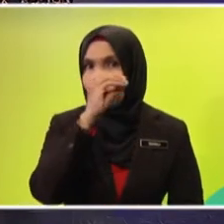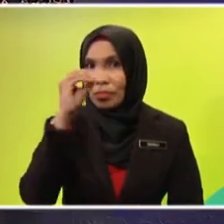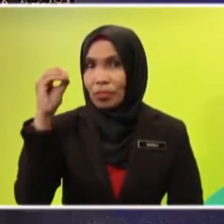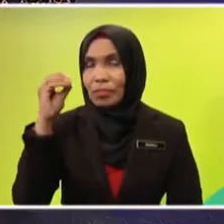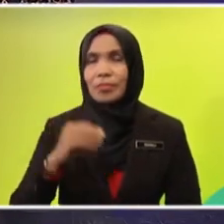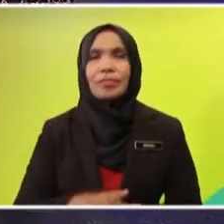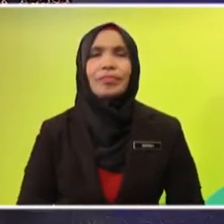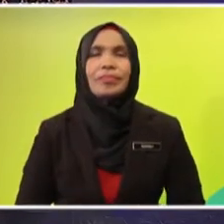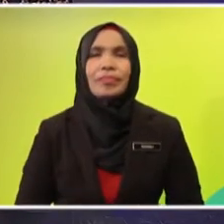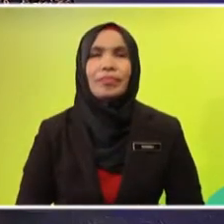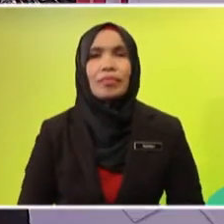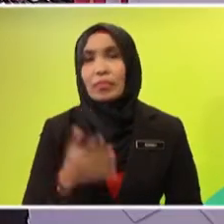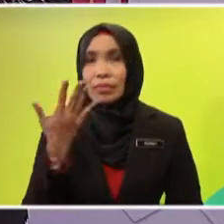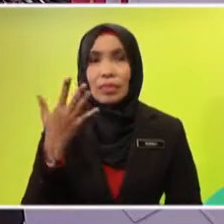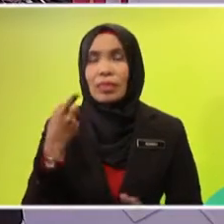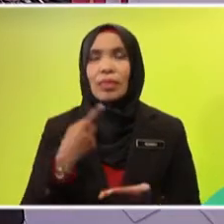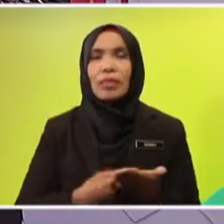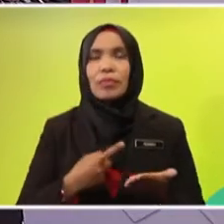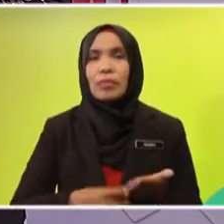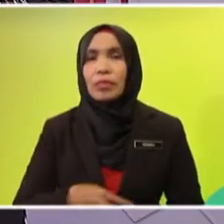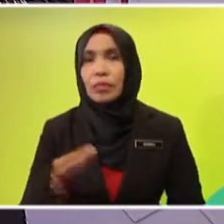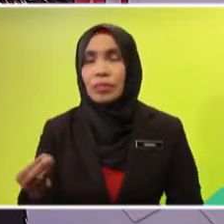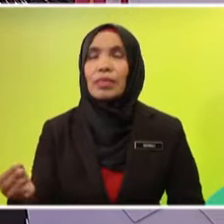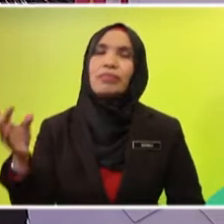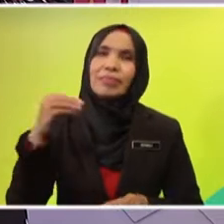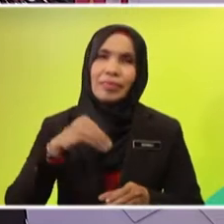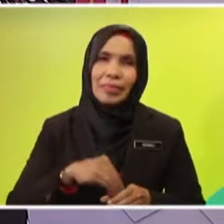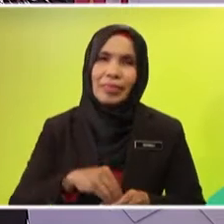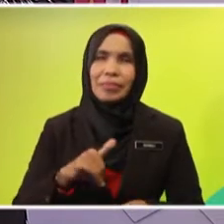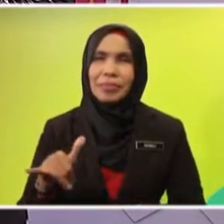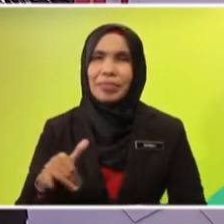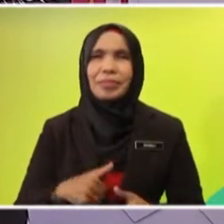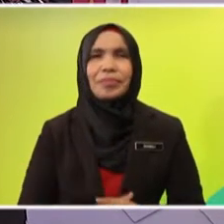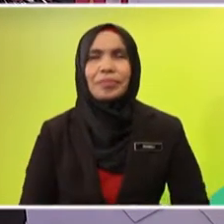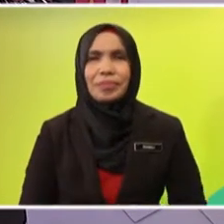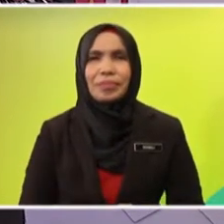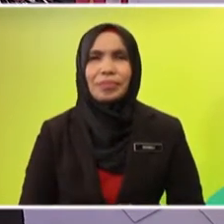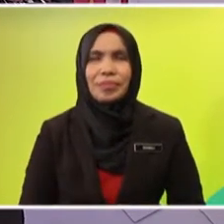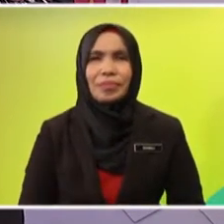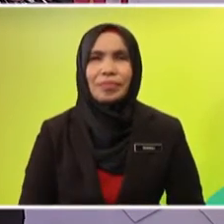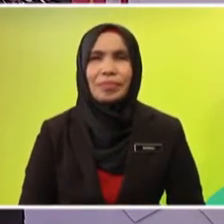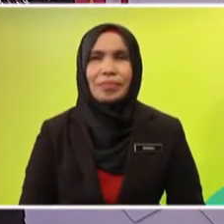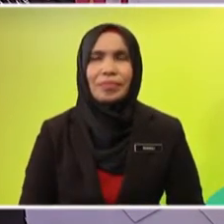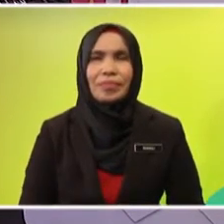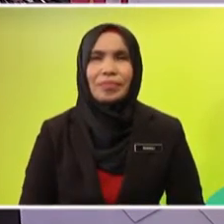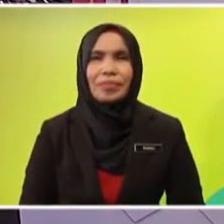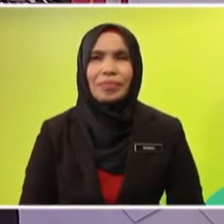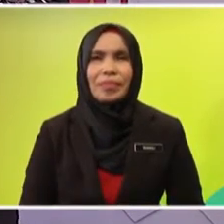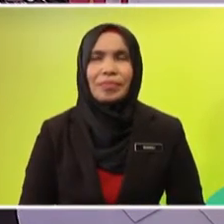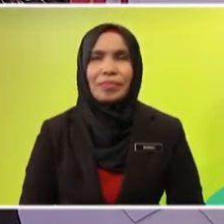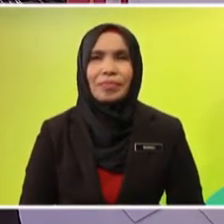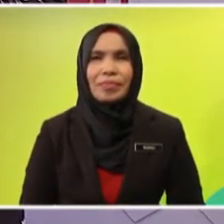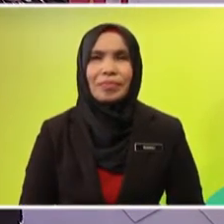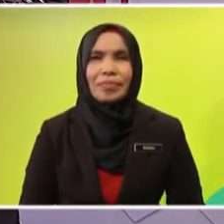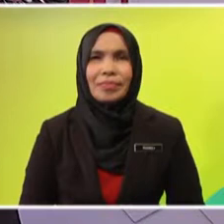Simpati ada apa-apa objek didalamnya baik kita dak teruskan dengan anoboy seterusnya Ivan coba